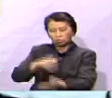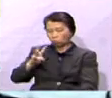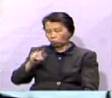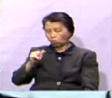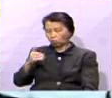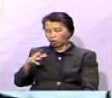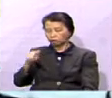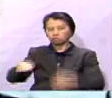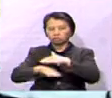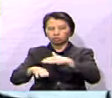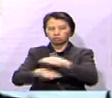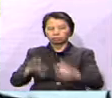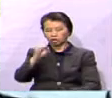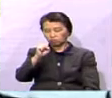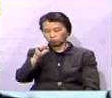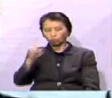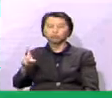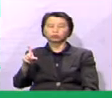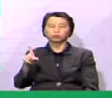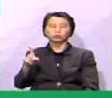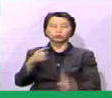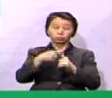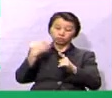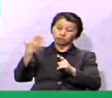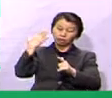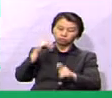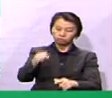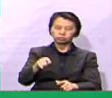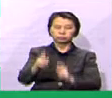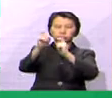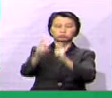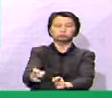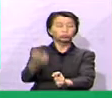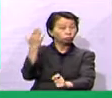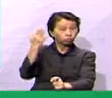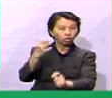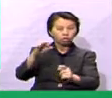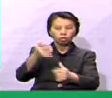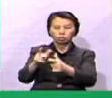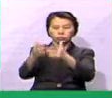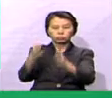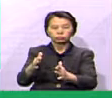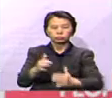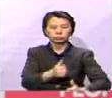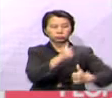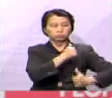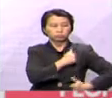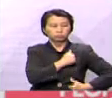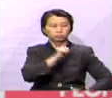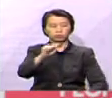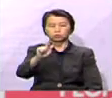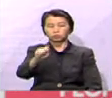di bawah kategori S1 bulan lalu hafifi dinobatkan sebagai olahragawan angkatan tentera Malaysia